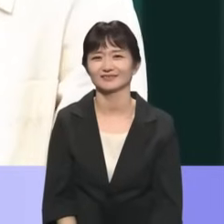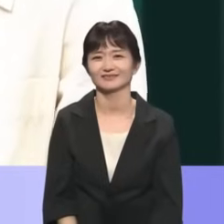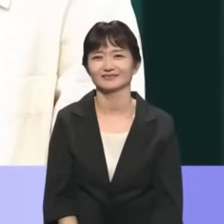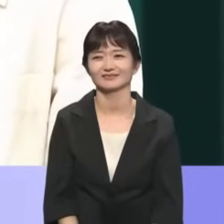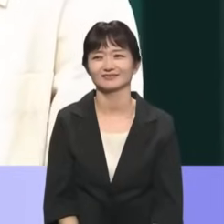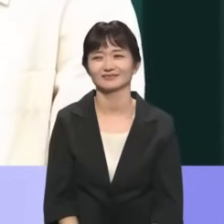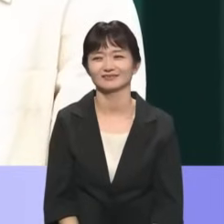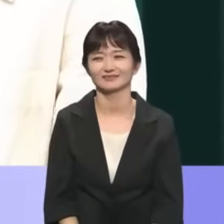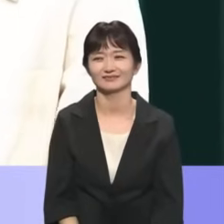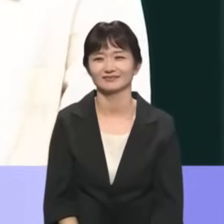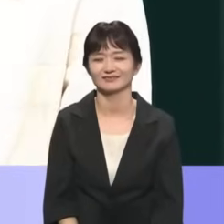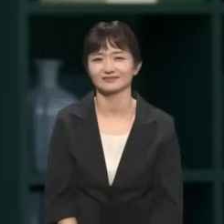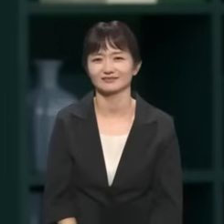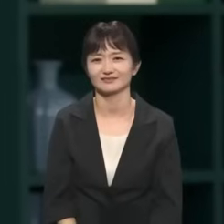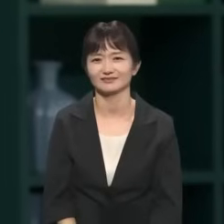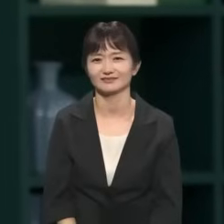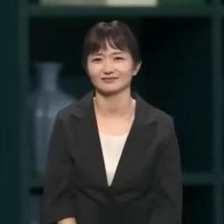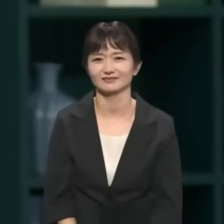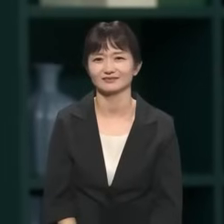네.